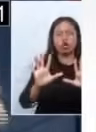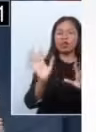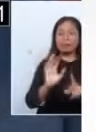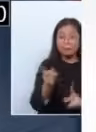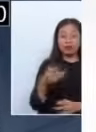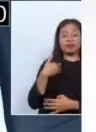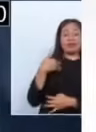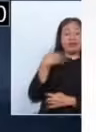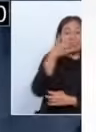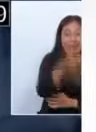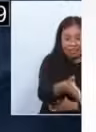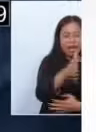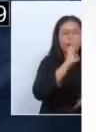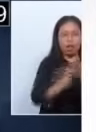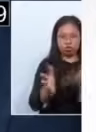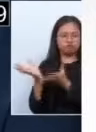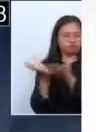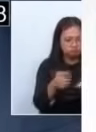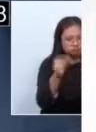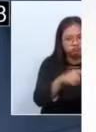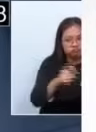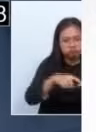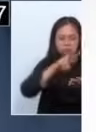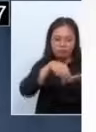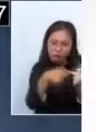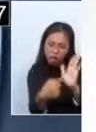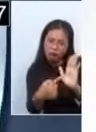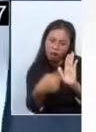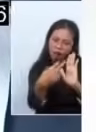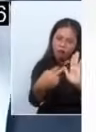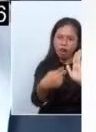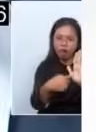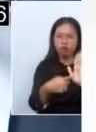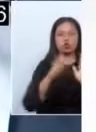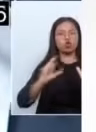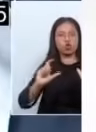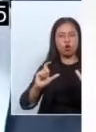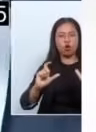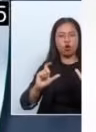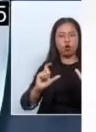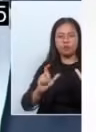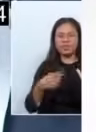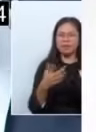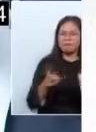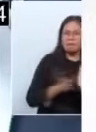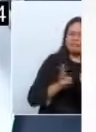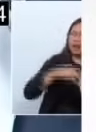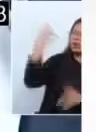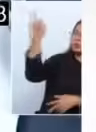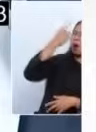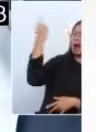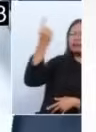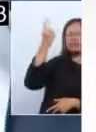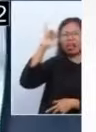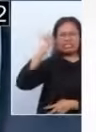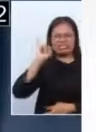lagi persiapan. Yeah. Kalau misal kemudian dengan prepare, maka tentu well perform akan bisa dicapai dengan optimal. Demikian,